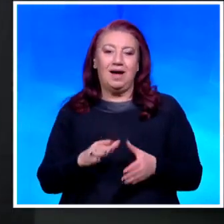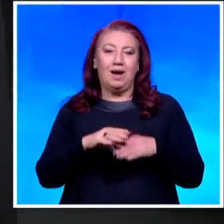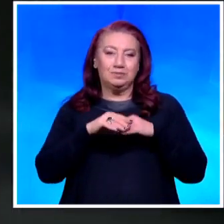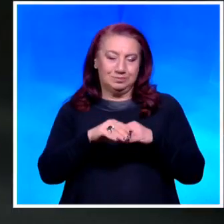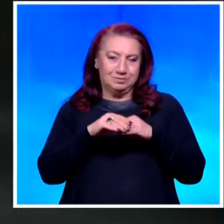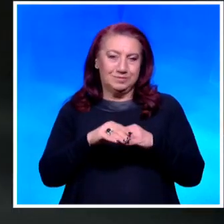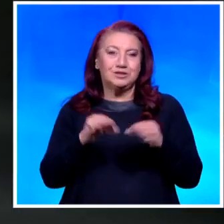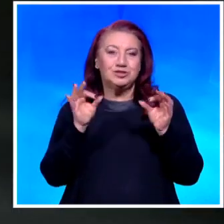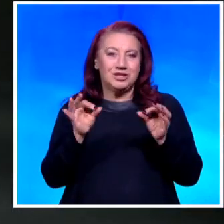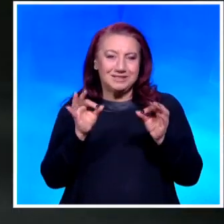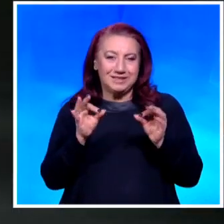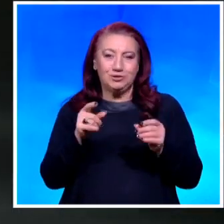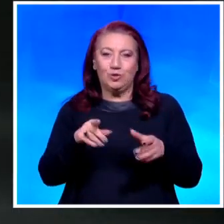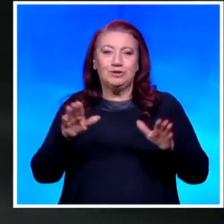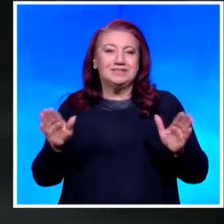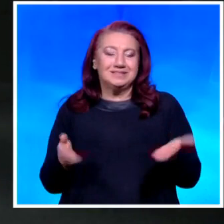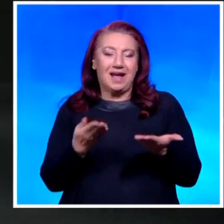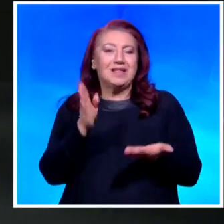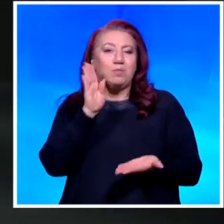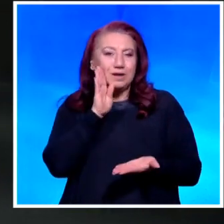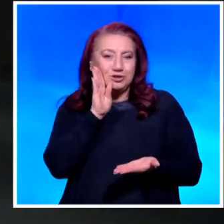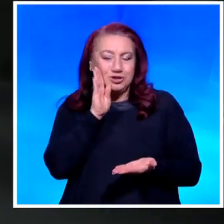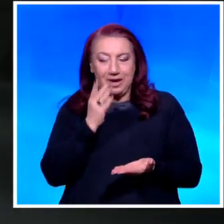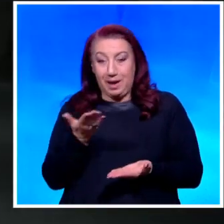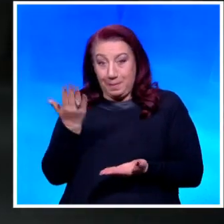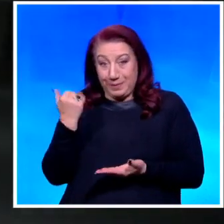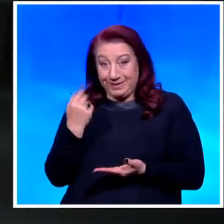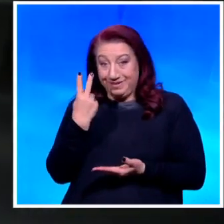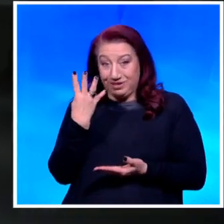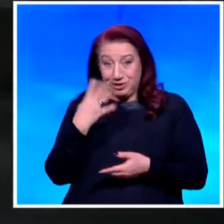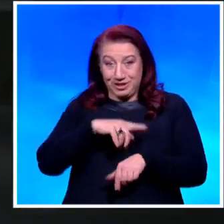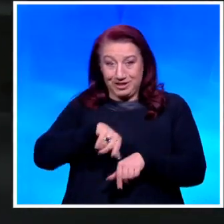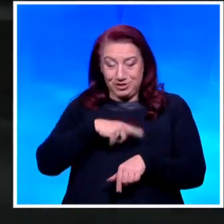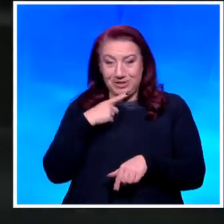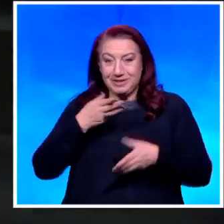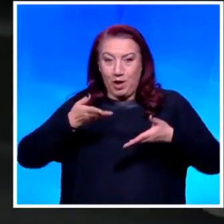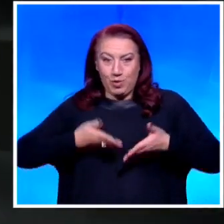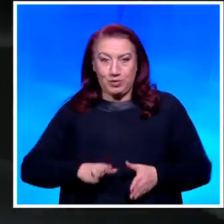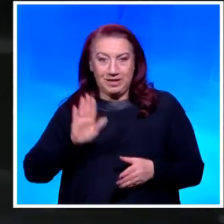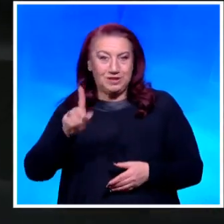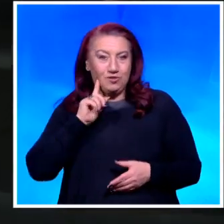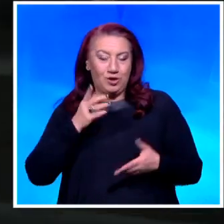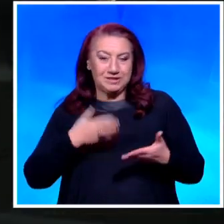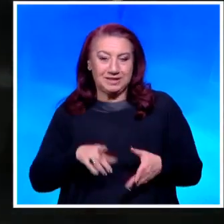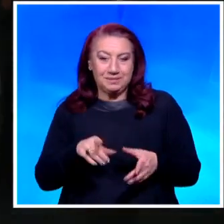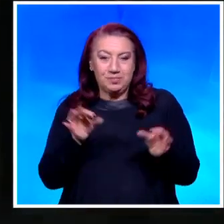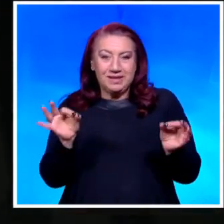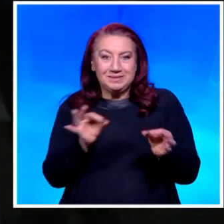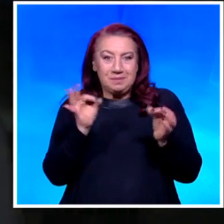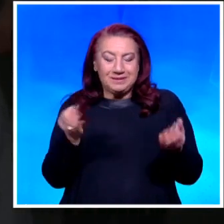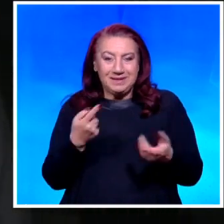че всичко е наред с раждането на твоя син. Предполагам много специални 24 часа за теб. Ами да, по